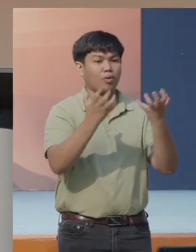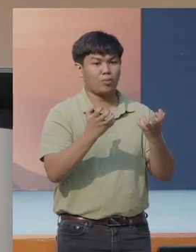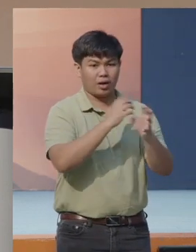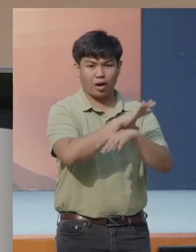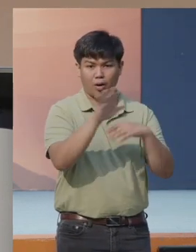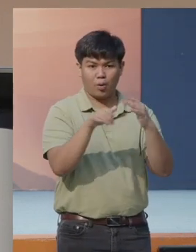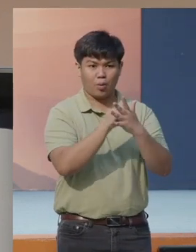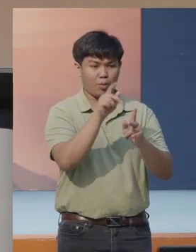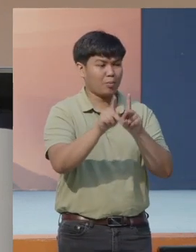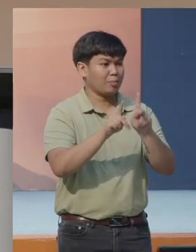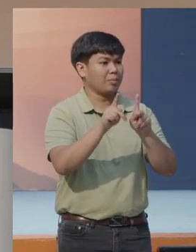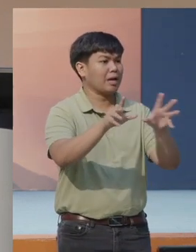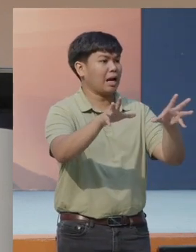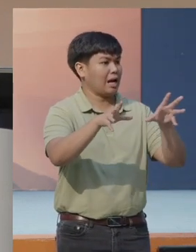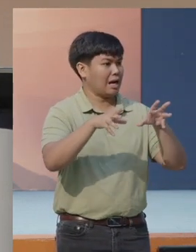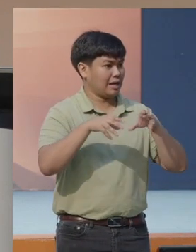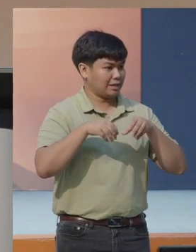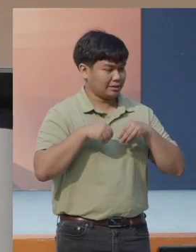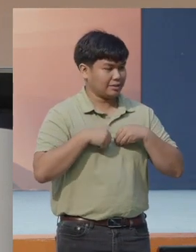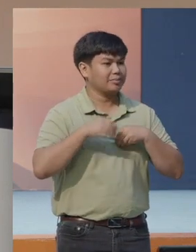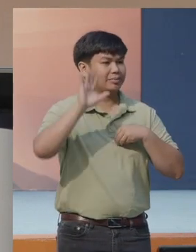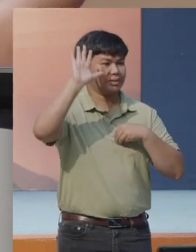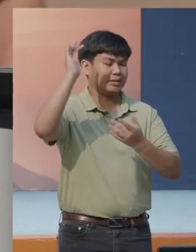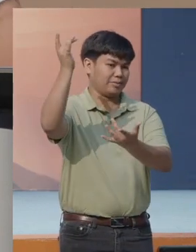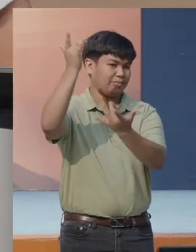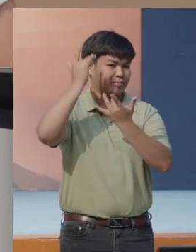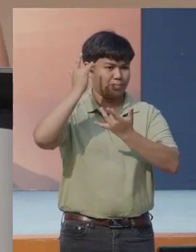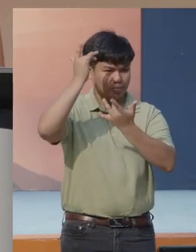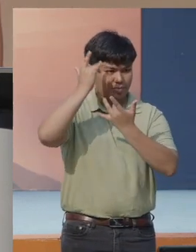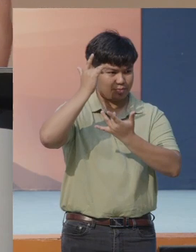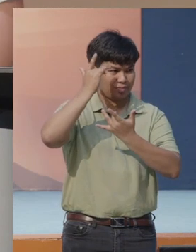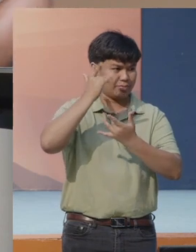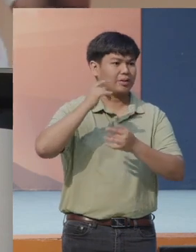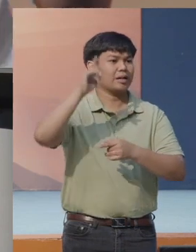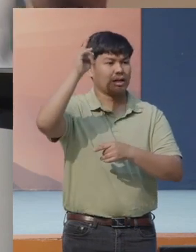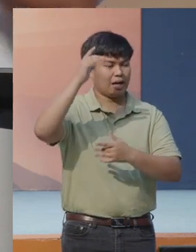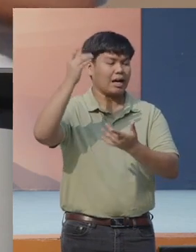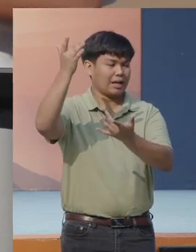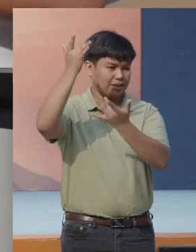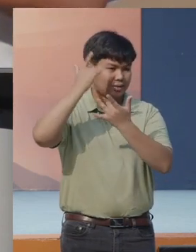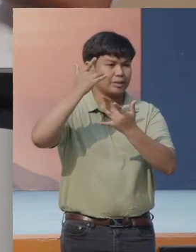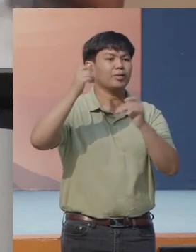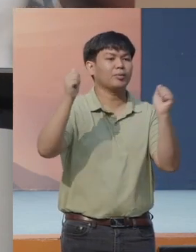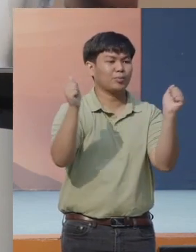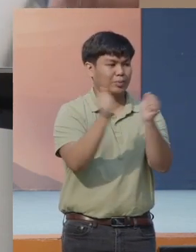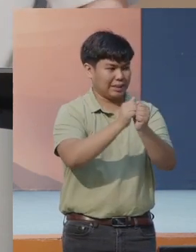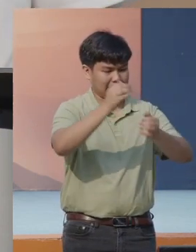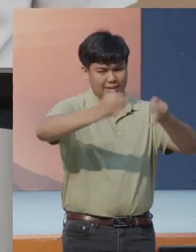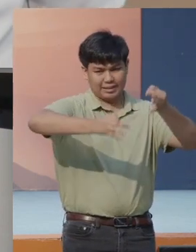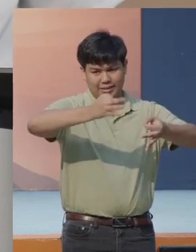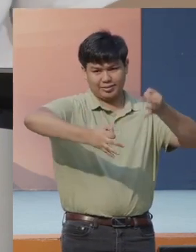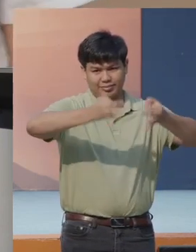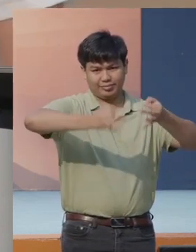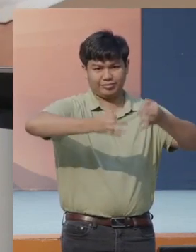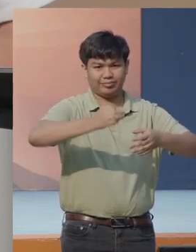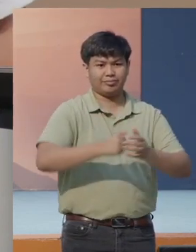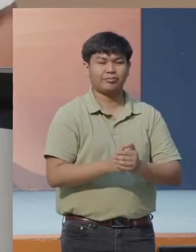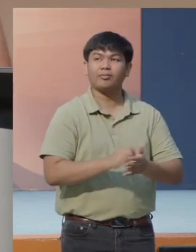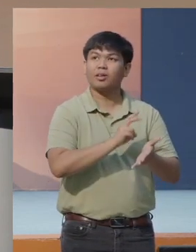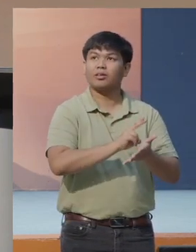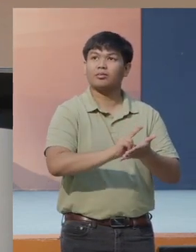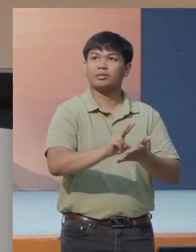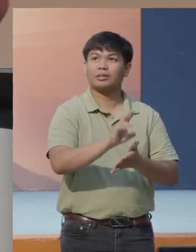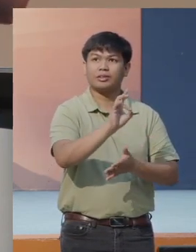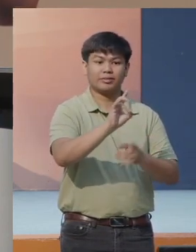ng tao ang Kanyang katuwiran at katarungan. So, basahin po natin ulit yung verses 7 to